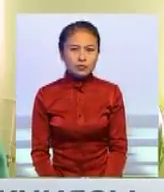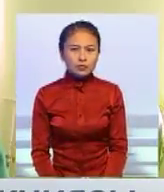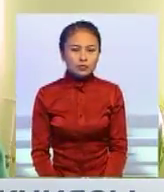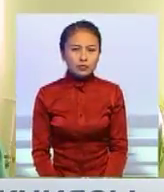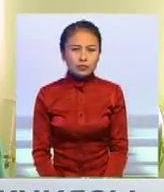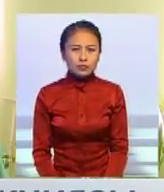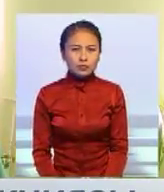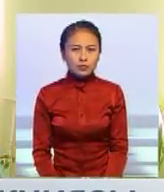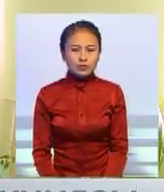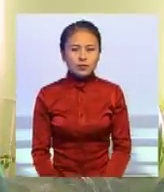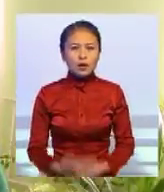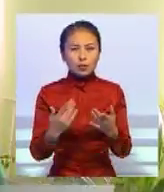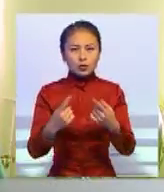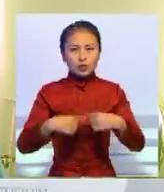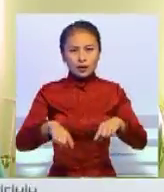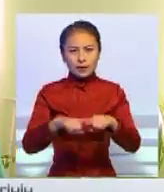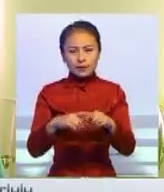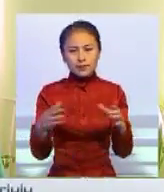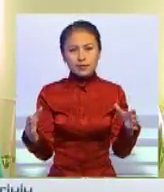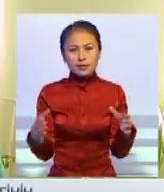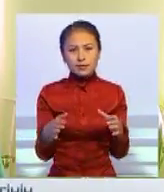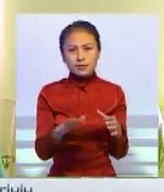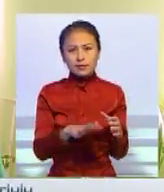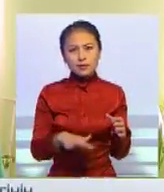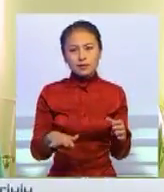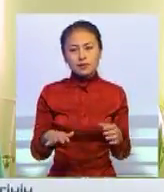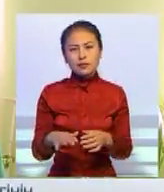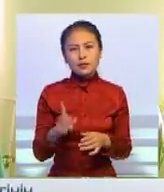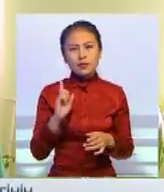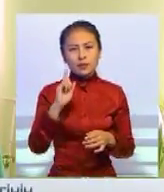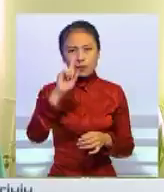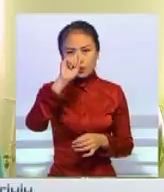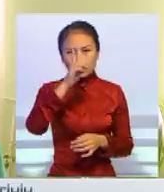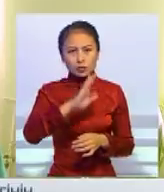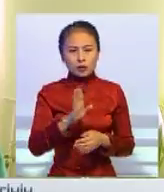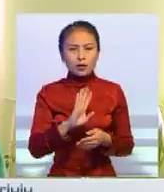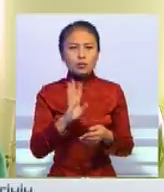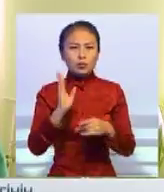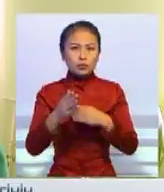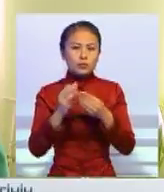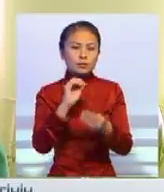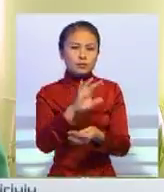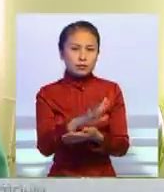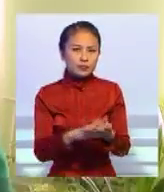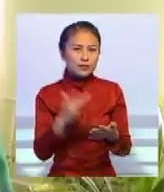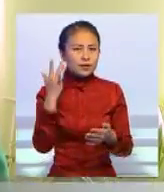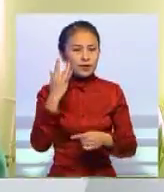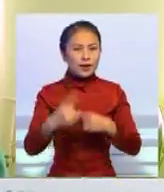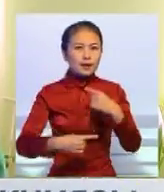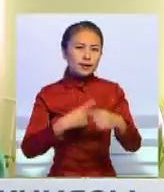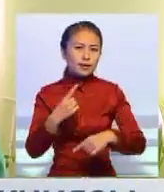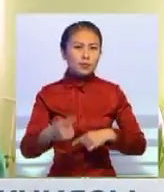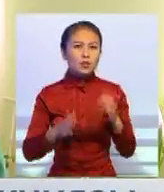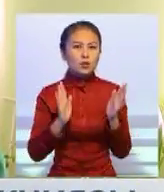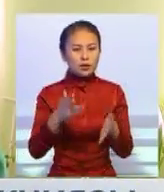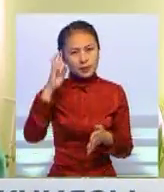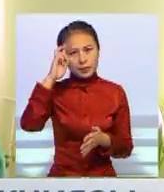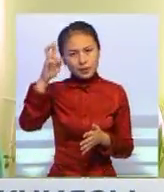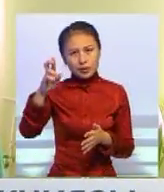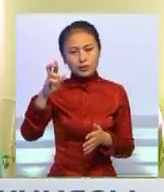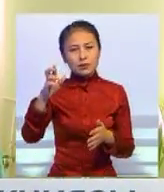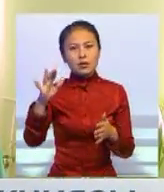Бұл шара аясында бір жолғы ғана емес, яғни әр қарай біздер мемлекеттік